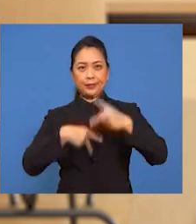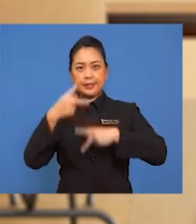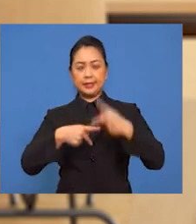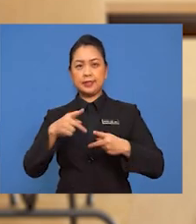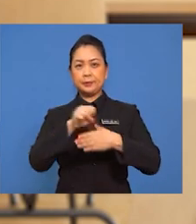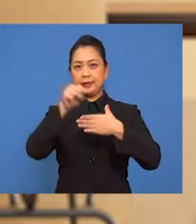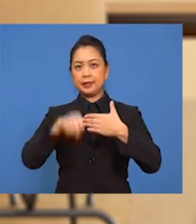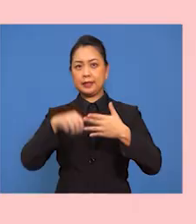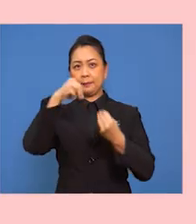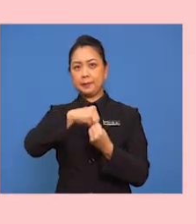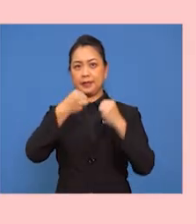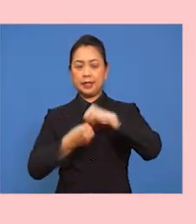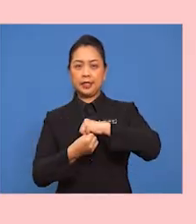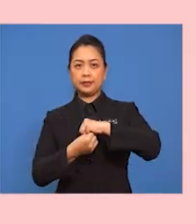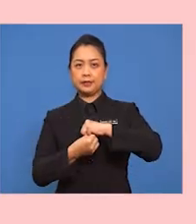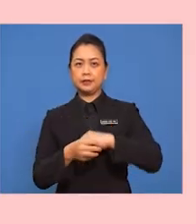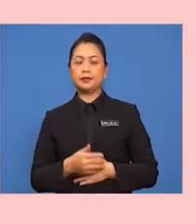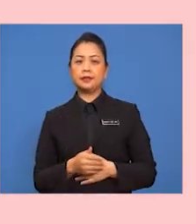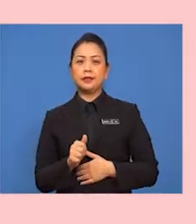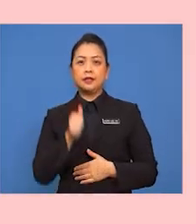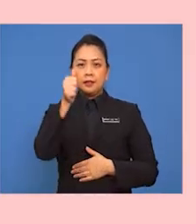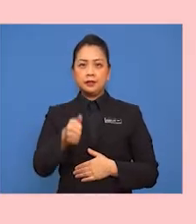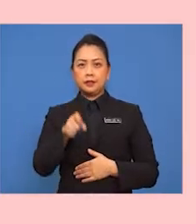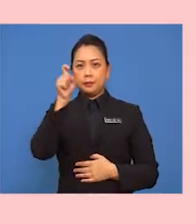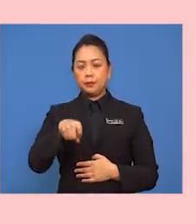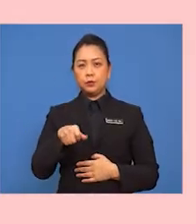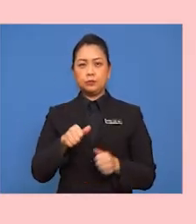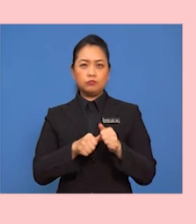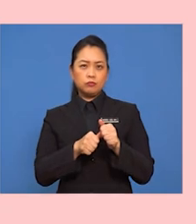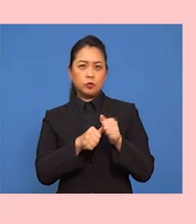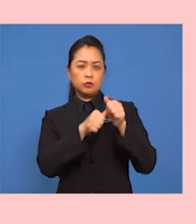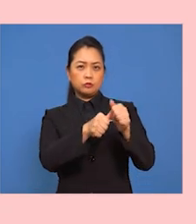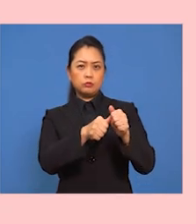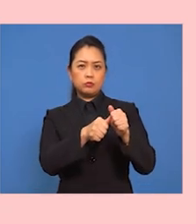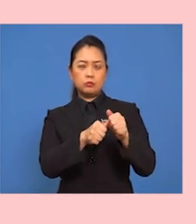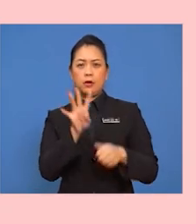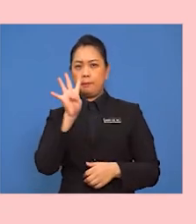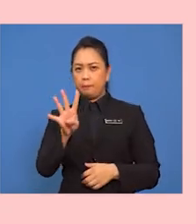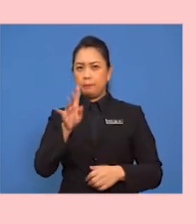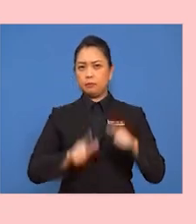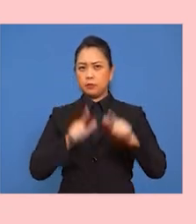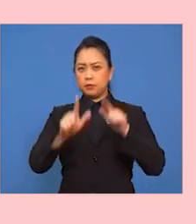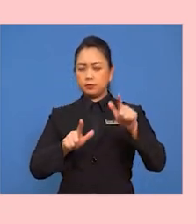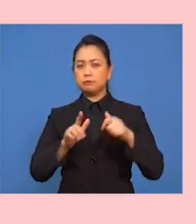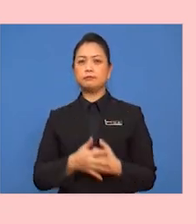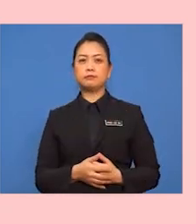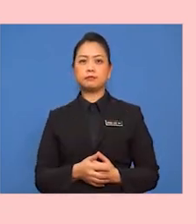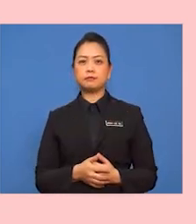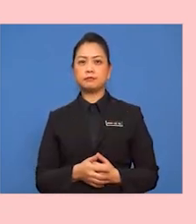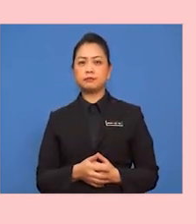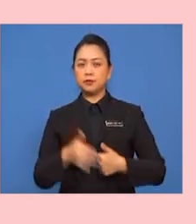proses menyelesaikan masalah Anda perlu mengikuti 4 langkah berikut